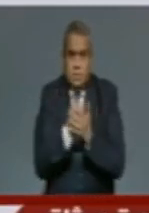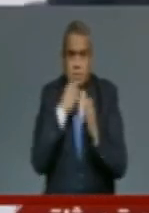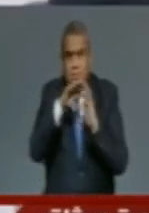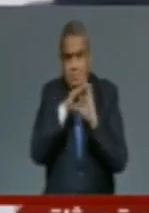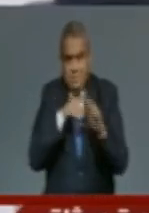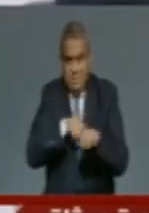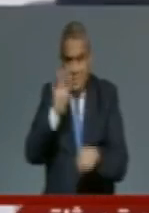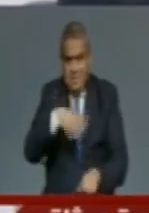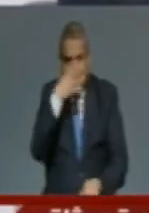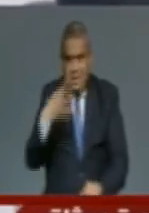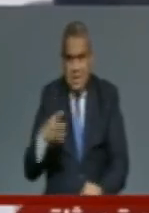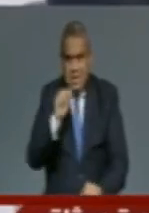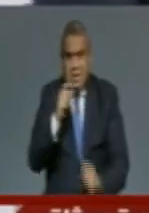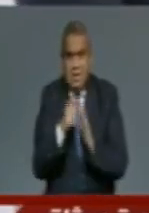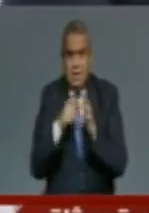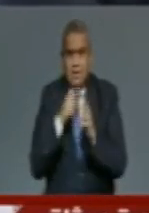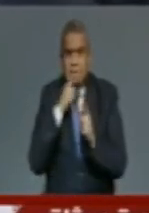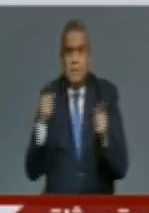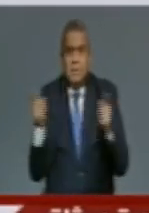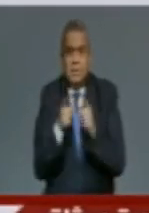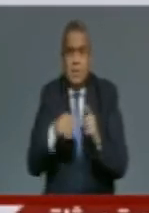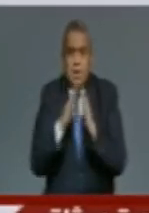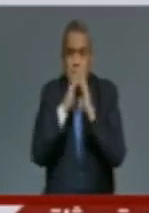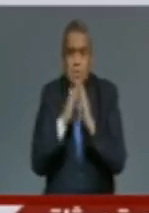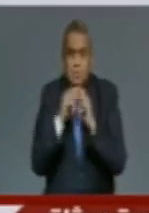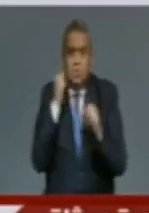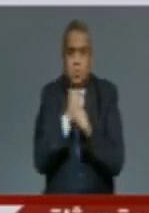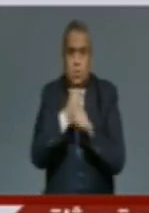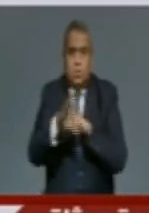أنا أقول لكم جميعا أن مصر تحركت في موضوع